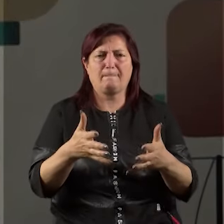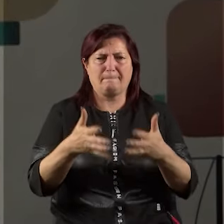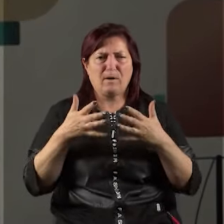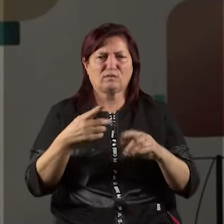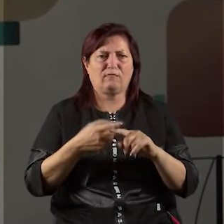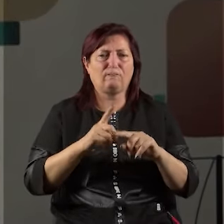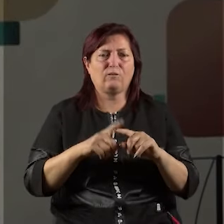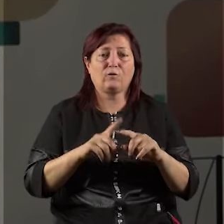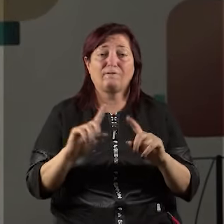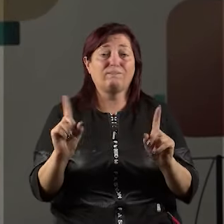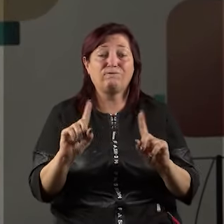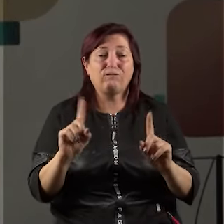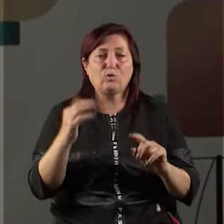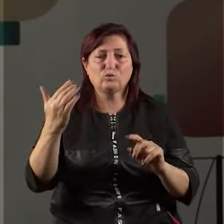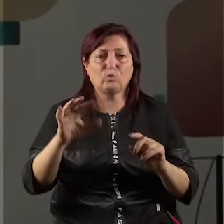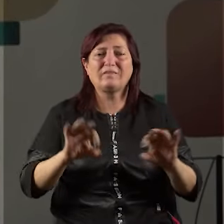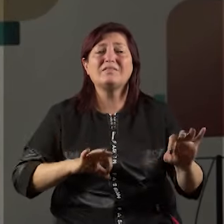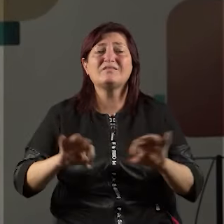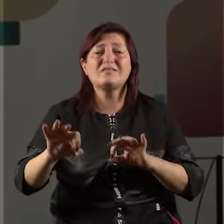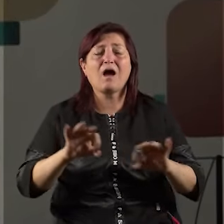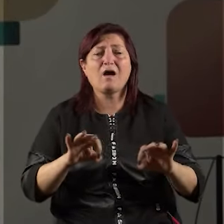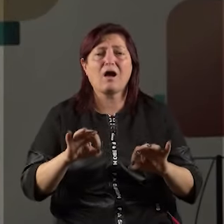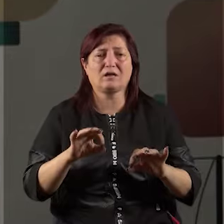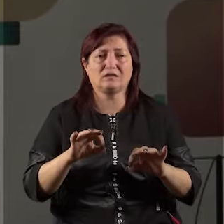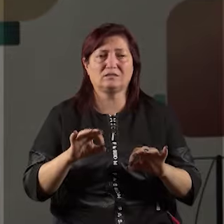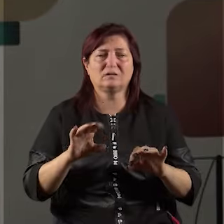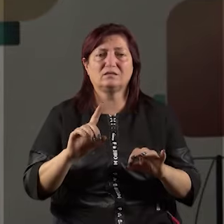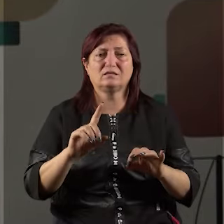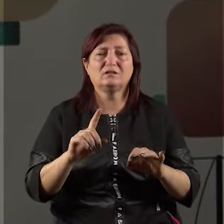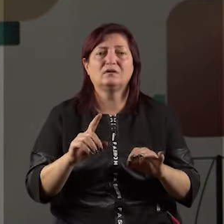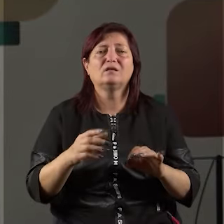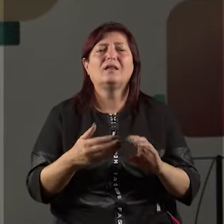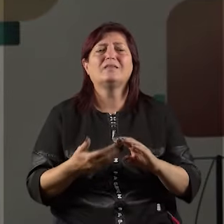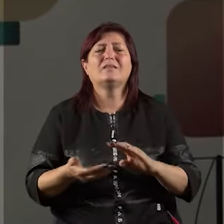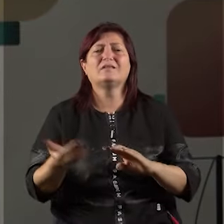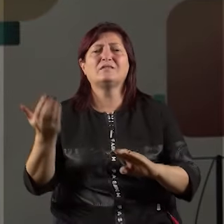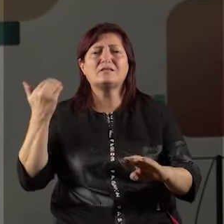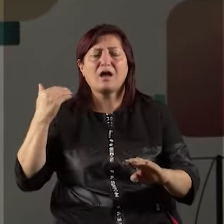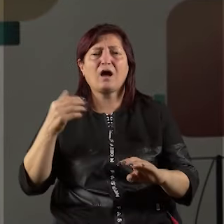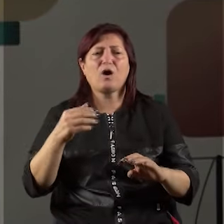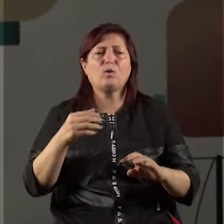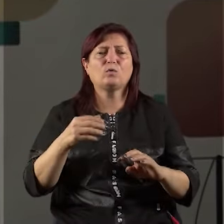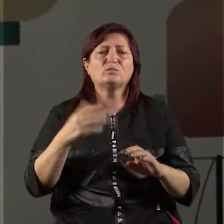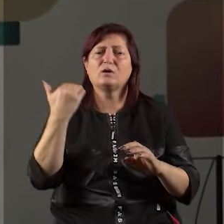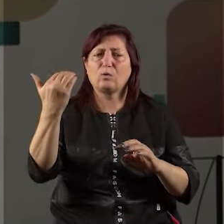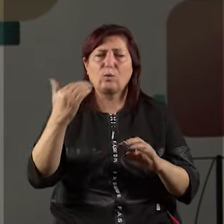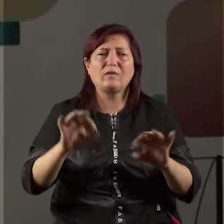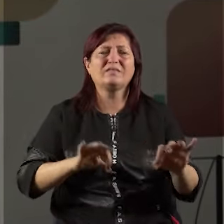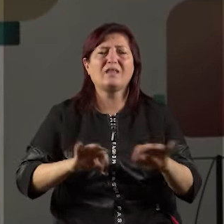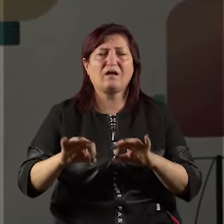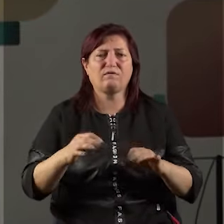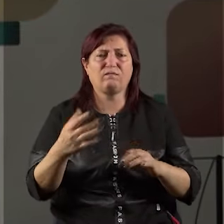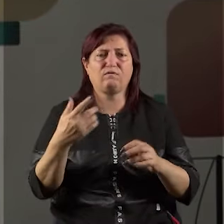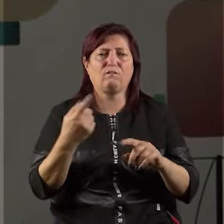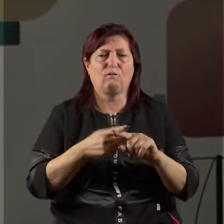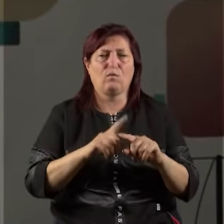որ ոչ թե այդ նախագծի նկատմամբ է եղել, այլ նախորդ, այլ նախագծի, որի վերաբերյալ